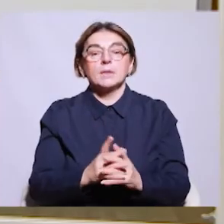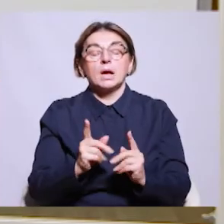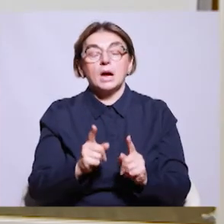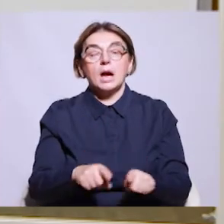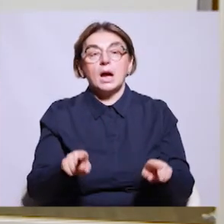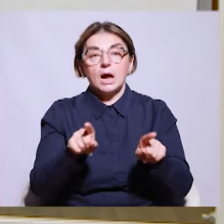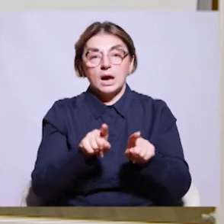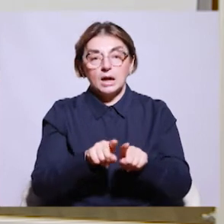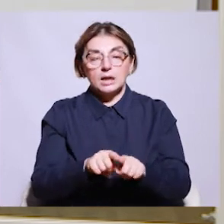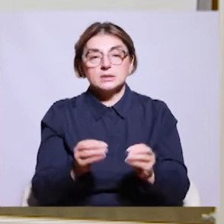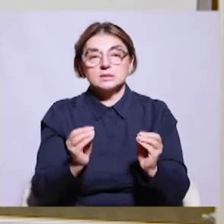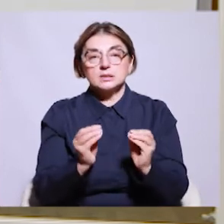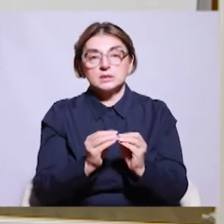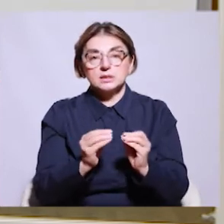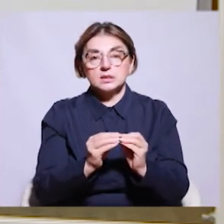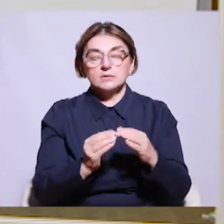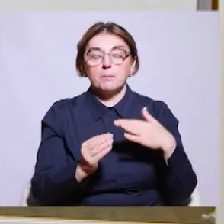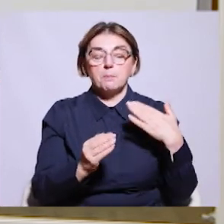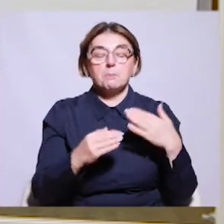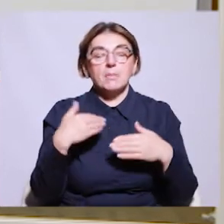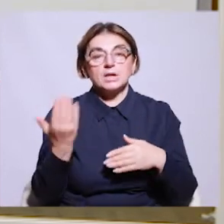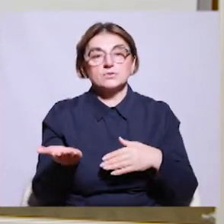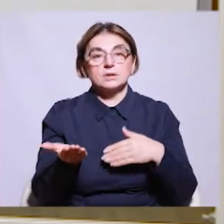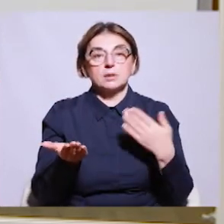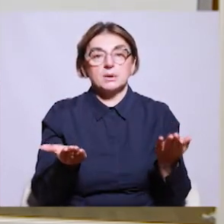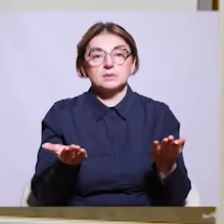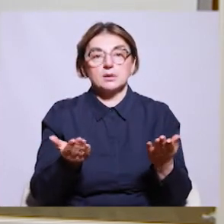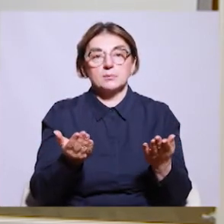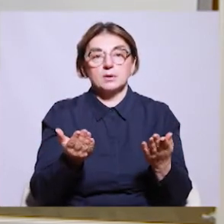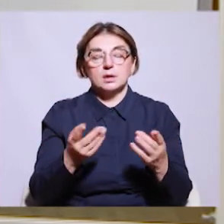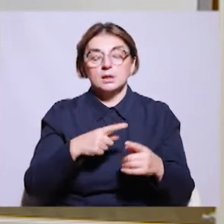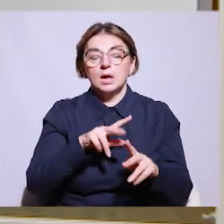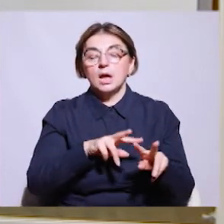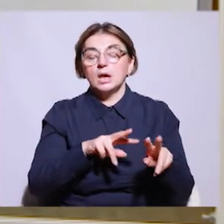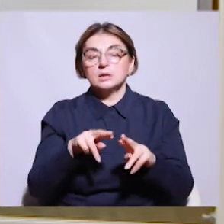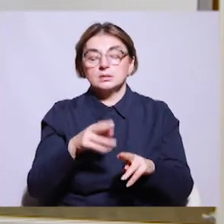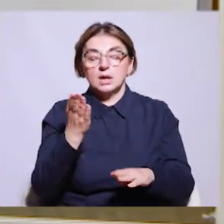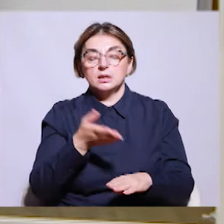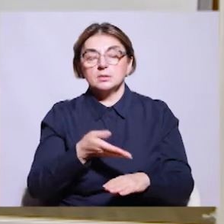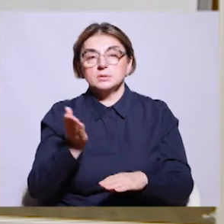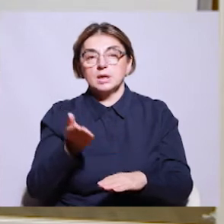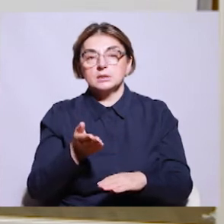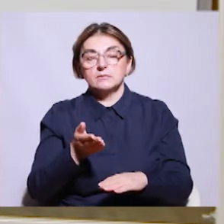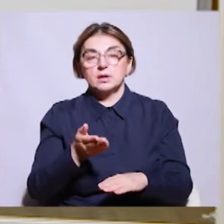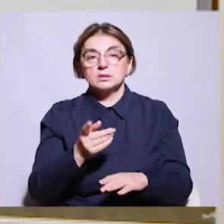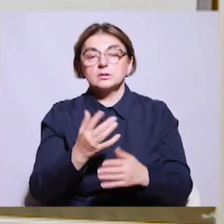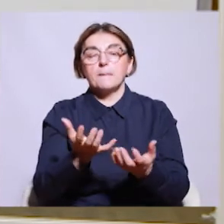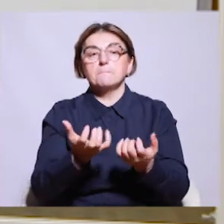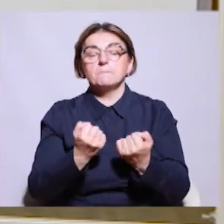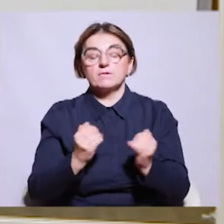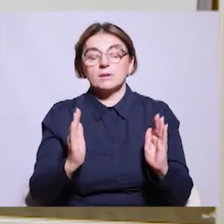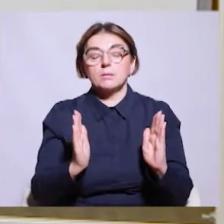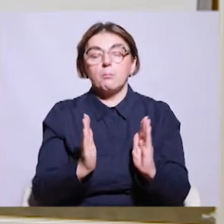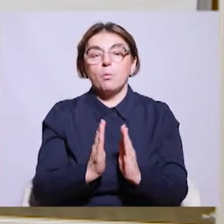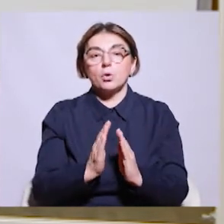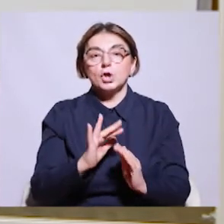აქაც ანალოგიურად ჩვენ ტოლობის მარჯვენა და მარცხენა მხარეს ხაზავთ ერთნაირ იონებს და მივიღებთ